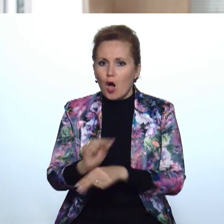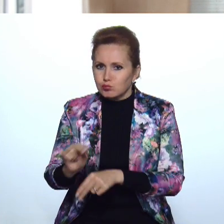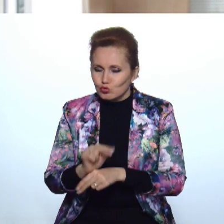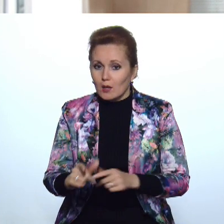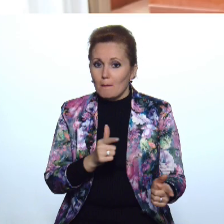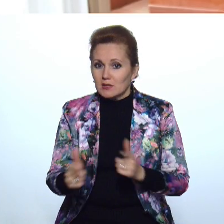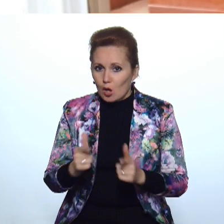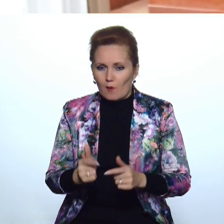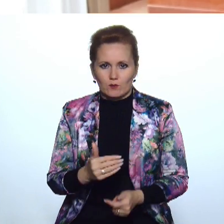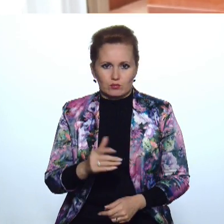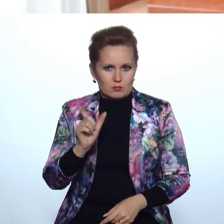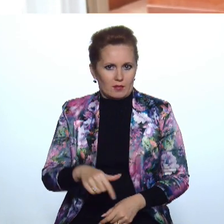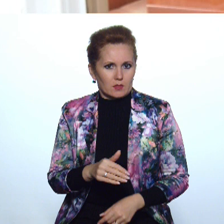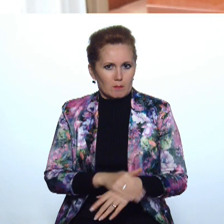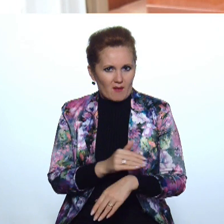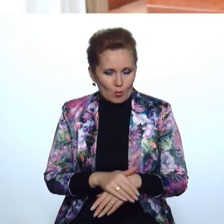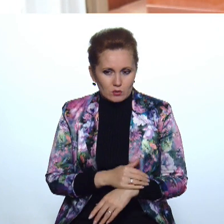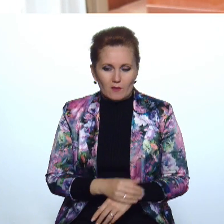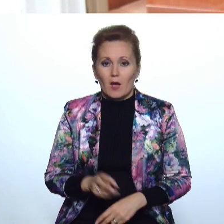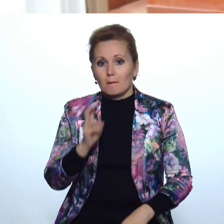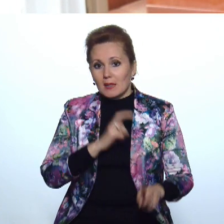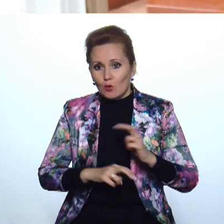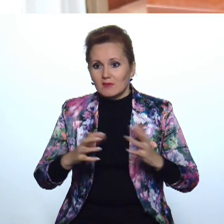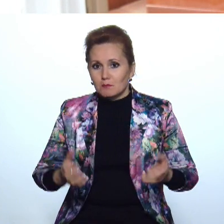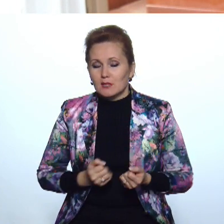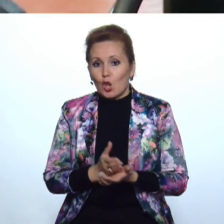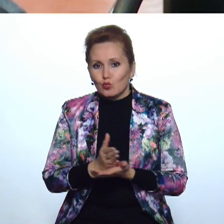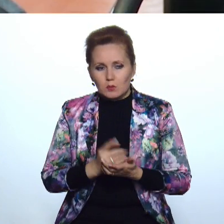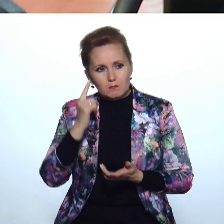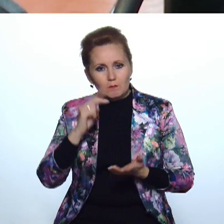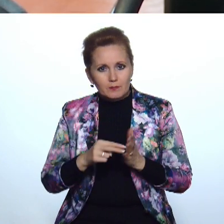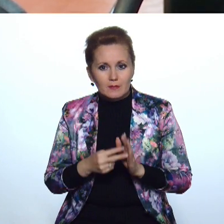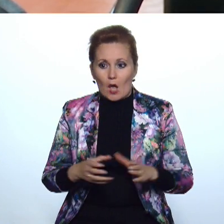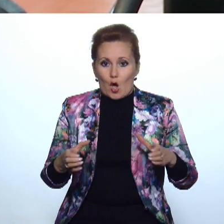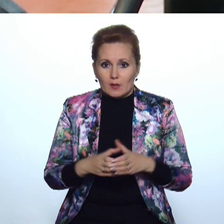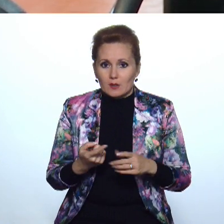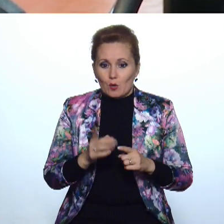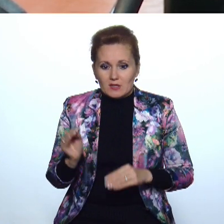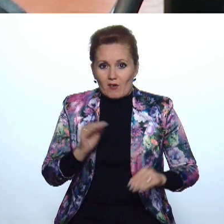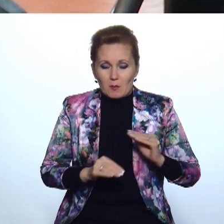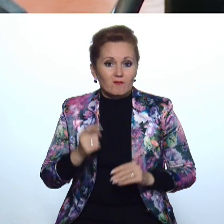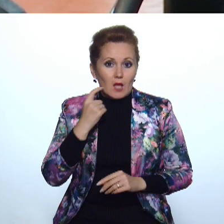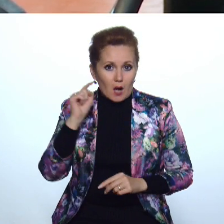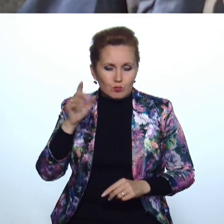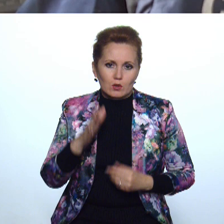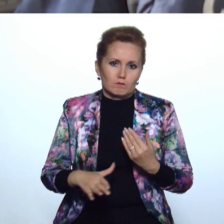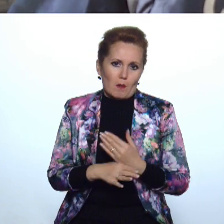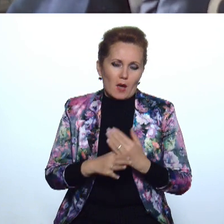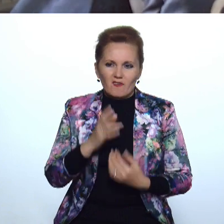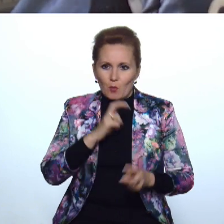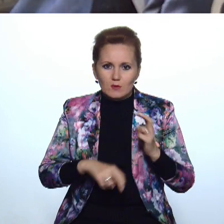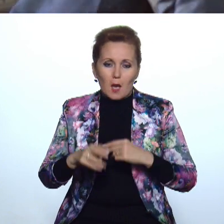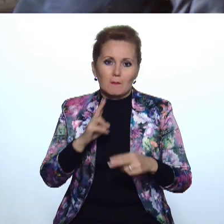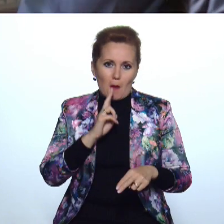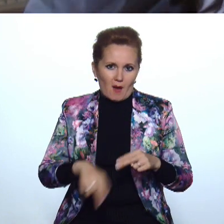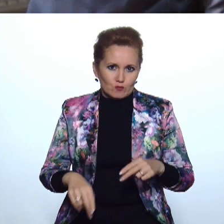подготовку этих добровольцев. В поисково-спасательной службе рассчитывают, отряд, который будет сформирован в Сарапуле, будет помогать им в поиске